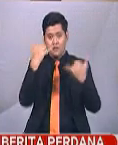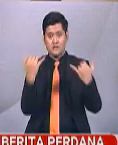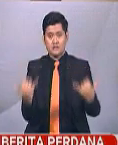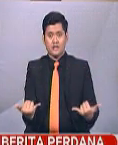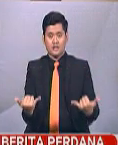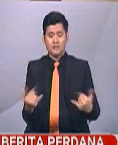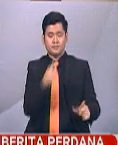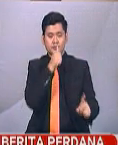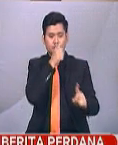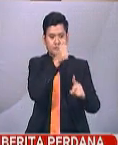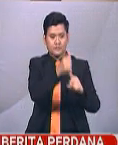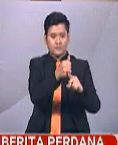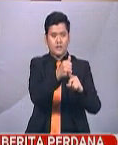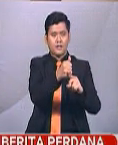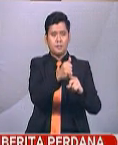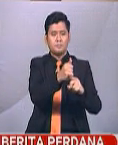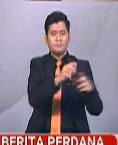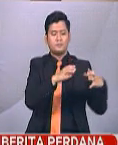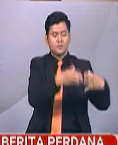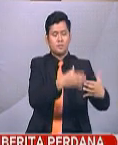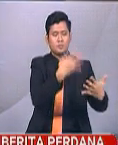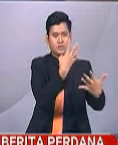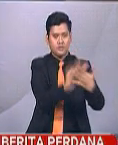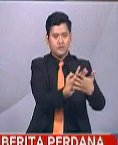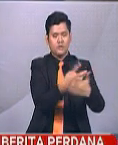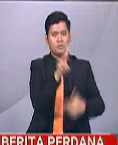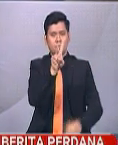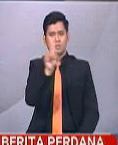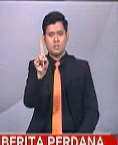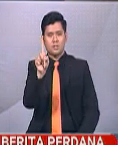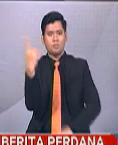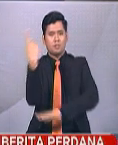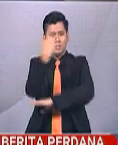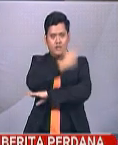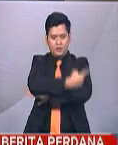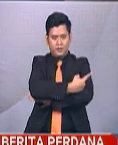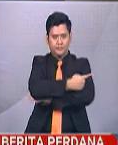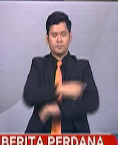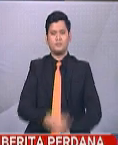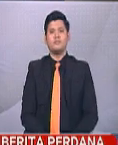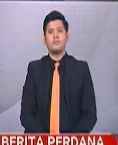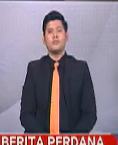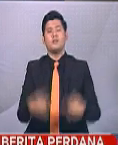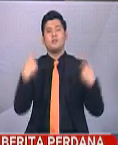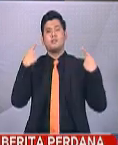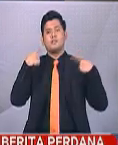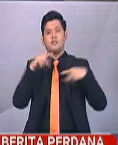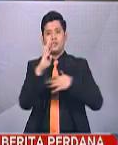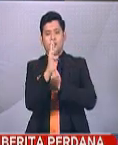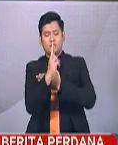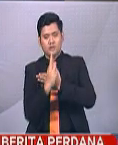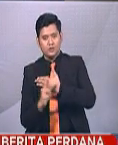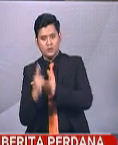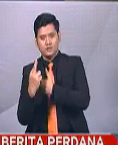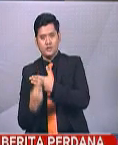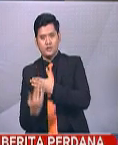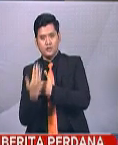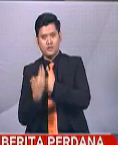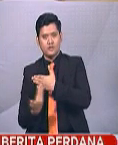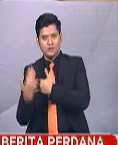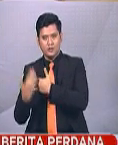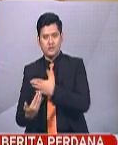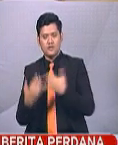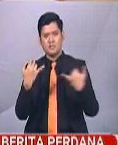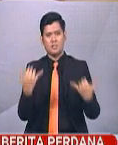berkurung sepenuhnya selama 21 hari. Dan ini pula sebuah kedai roti di Finland yang dikabarkan hampir gulung tikar